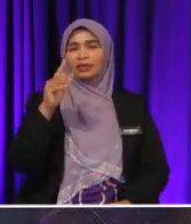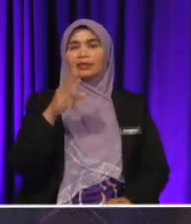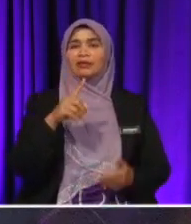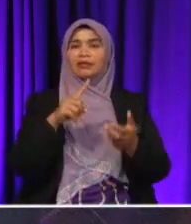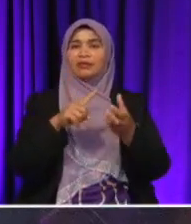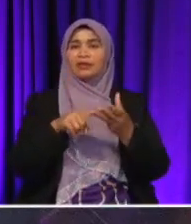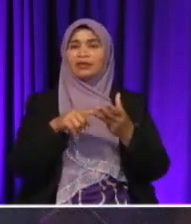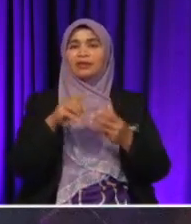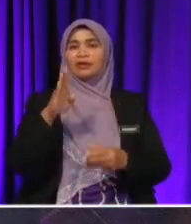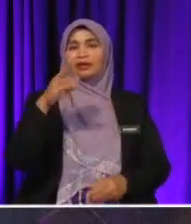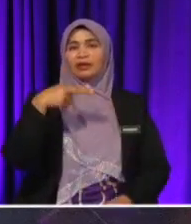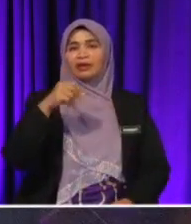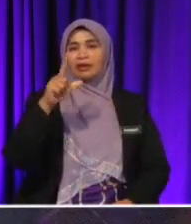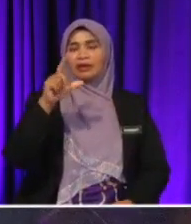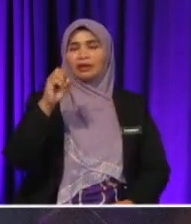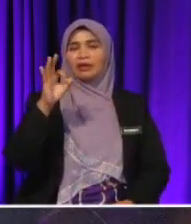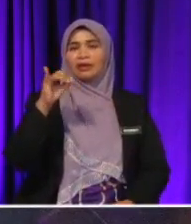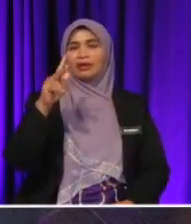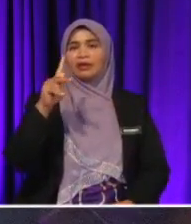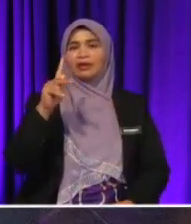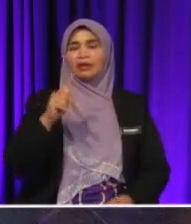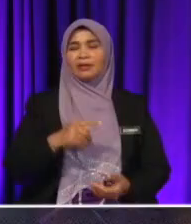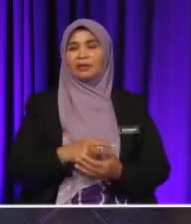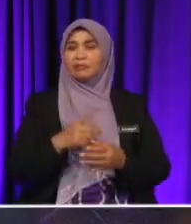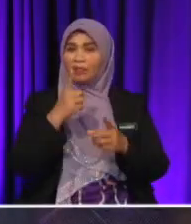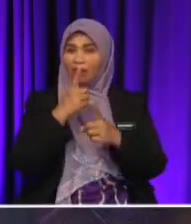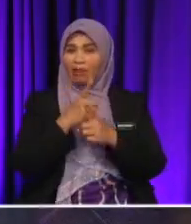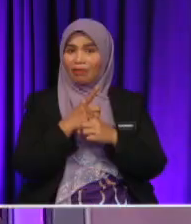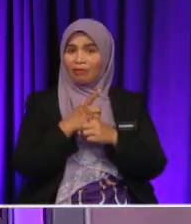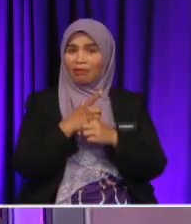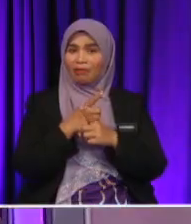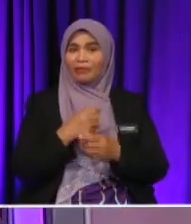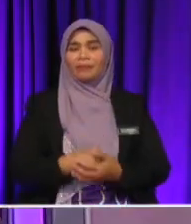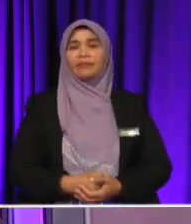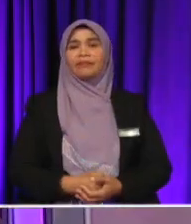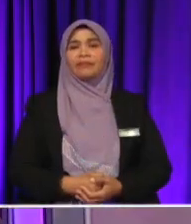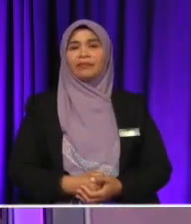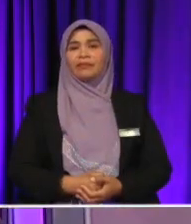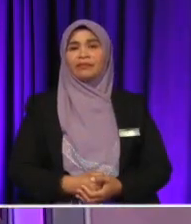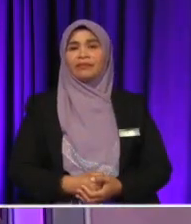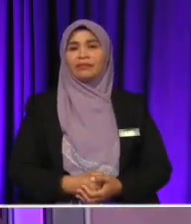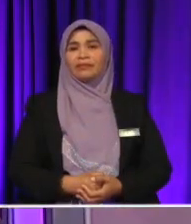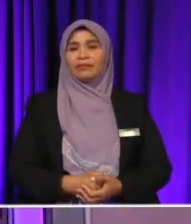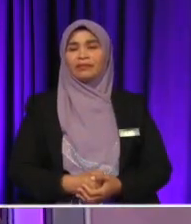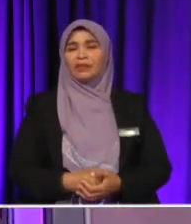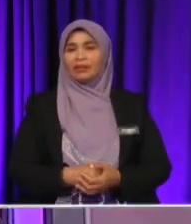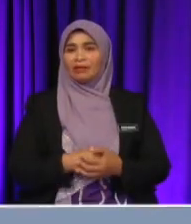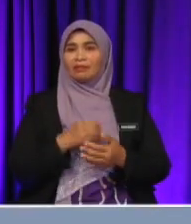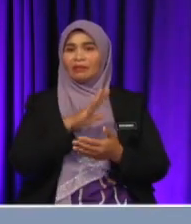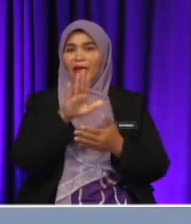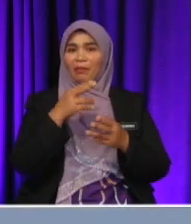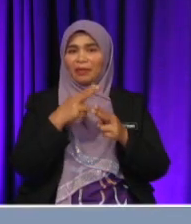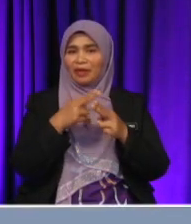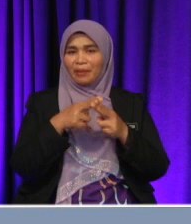halofi Iya kita tengok betul ke-4 hari ini Oke hidrofi mesofi